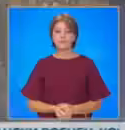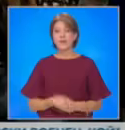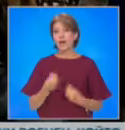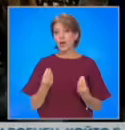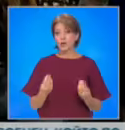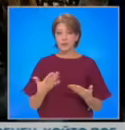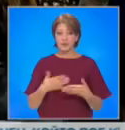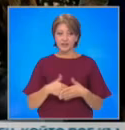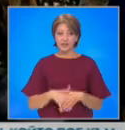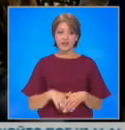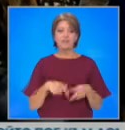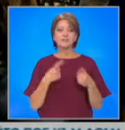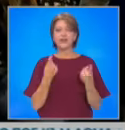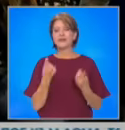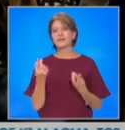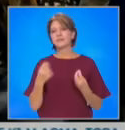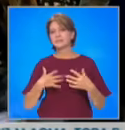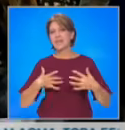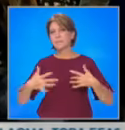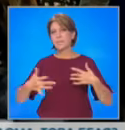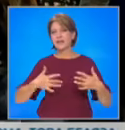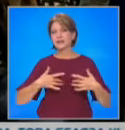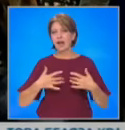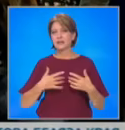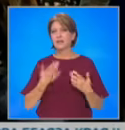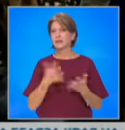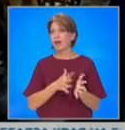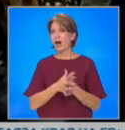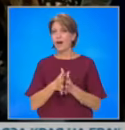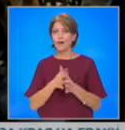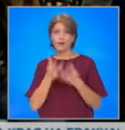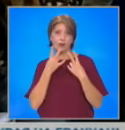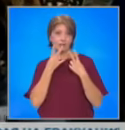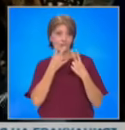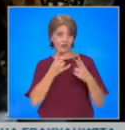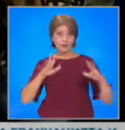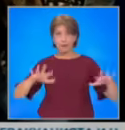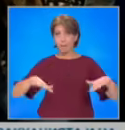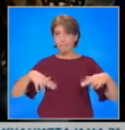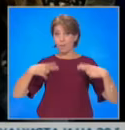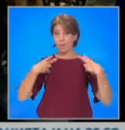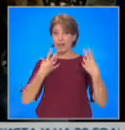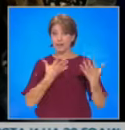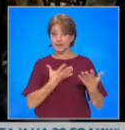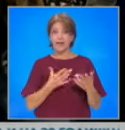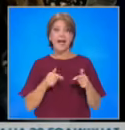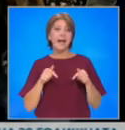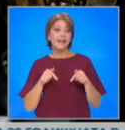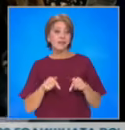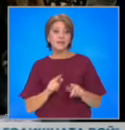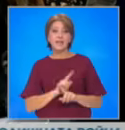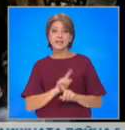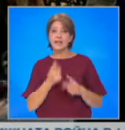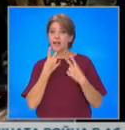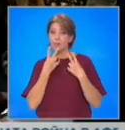Добър вечер. Наистина един гала спектакъл достоен за многохилядната публика, която виждаме тук в центъра на София, но и тази, която